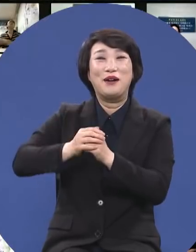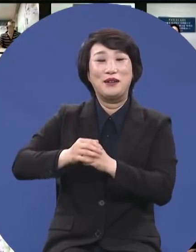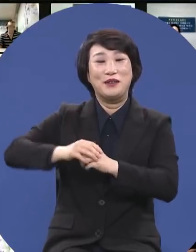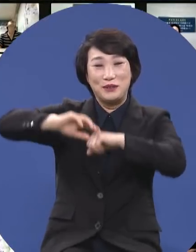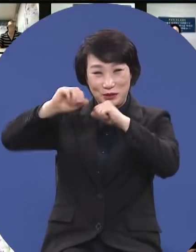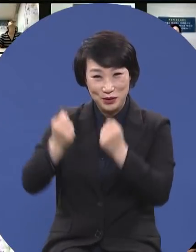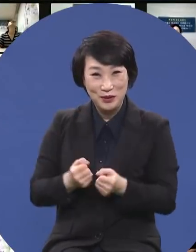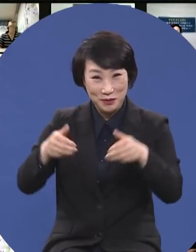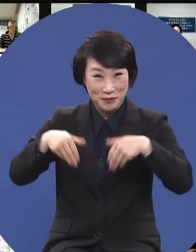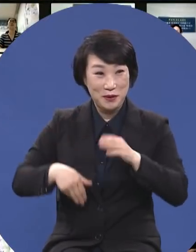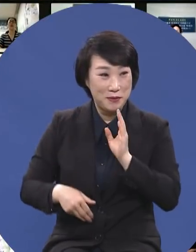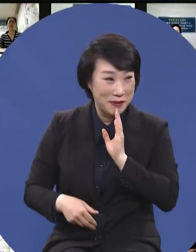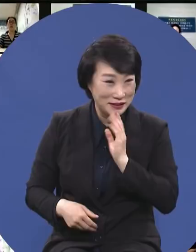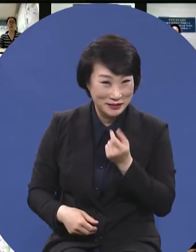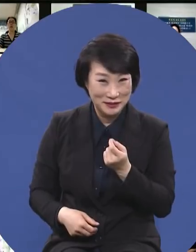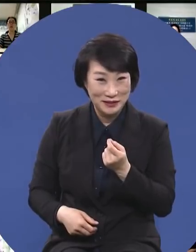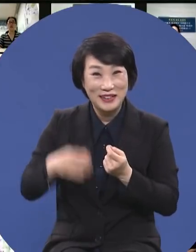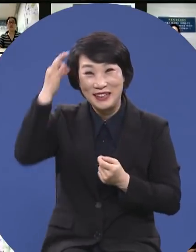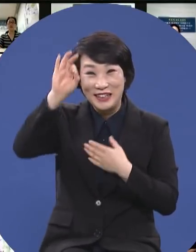이 말입니다.